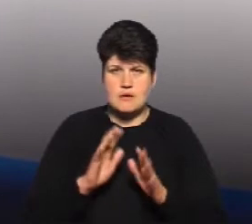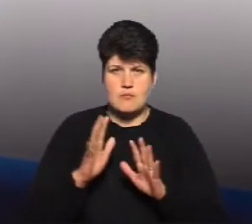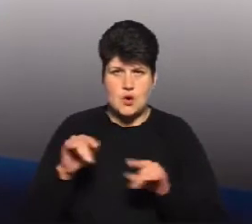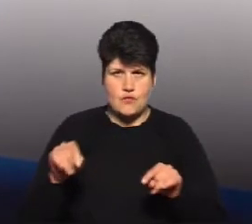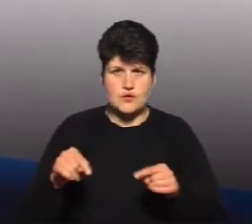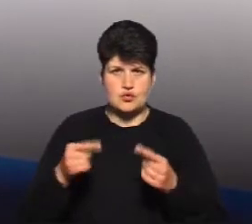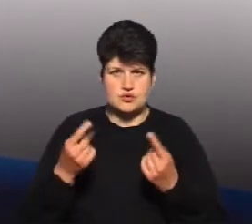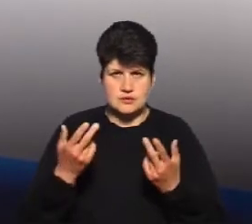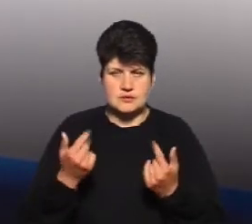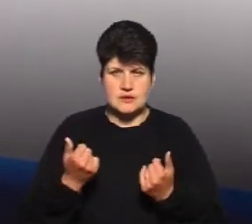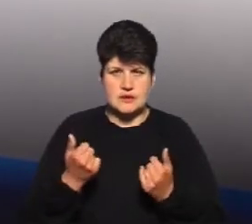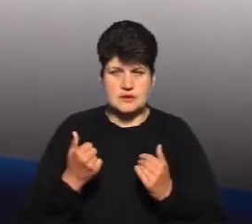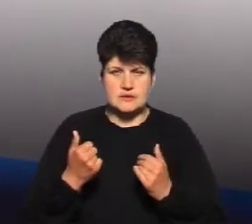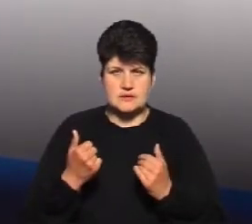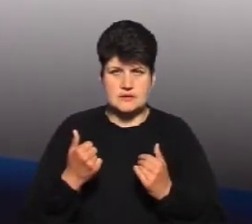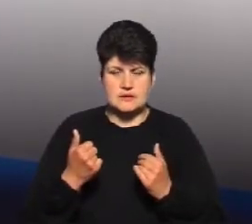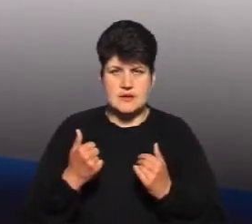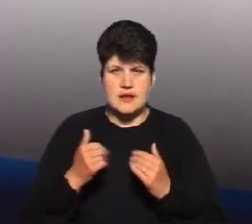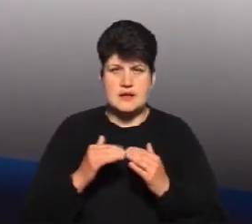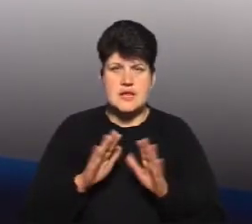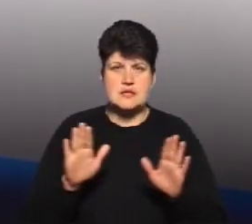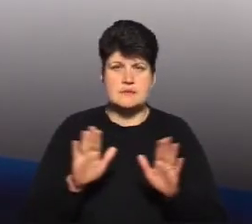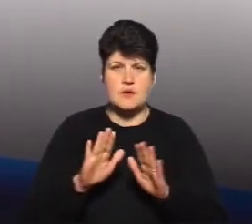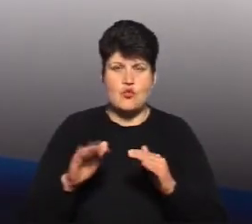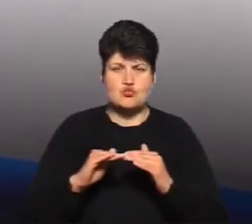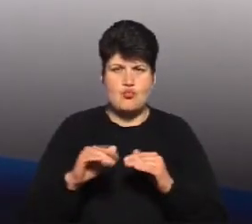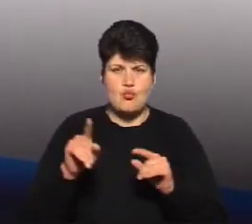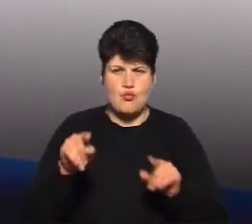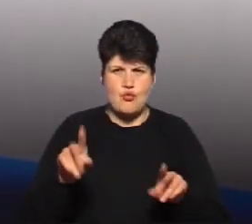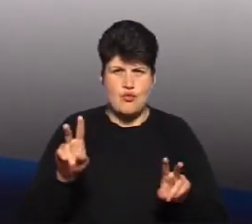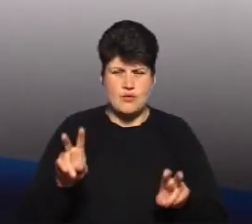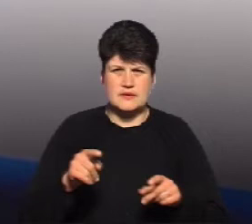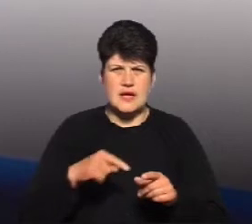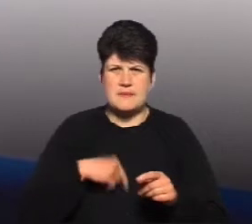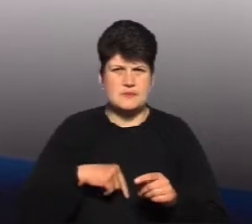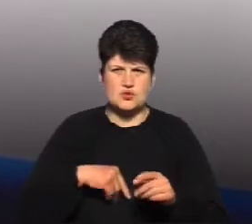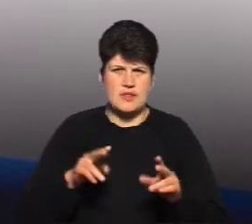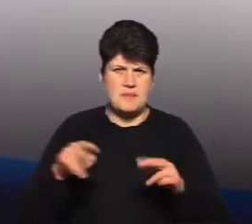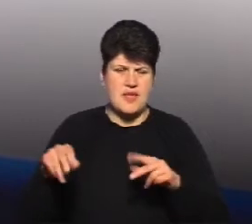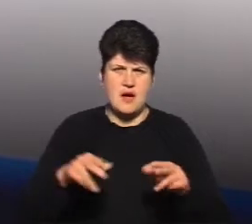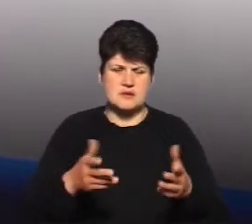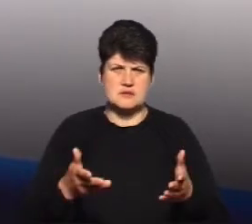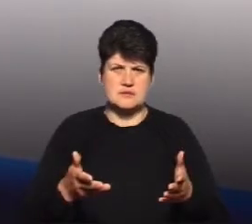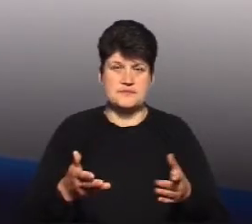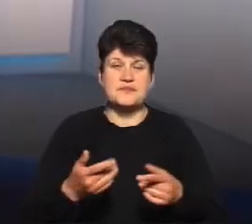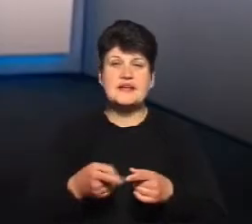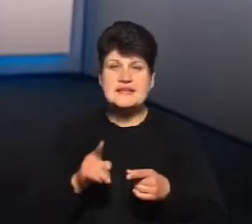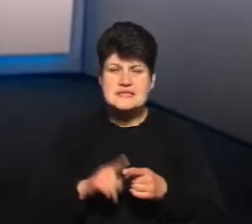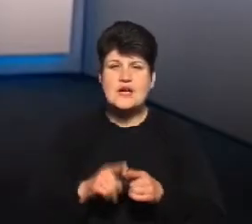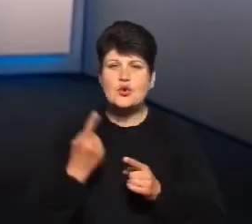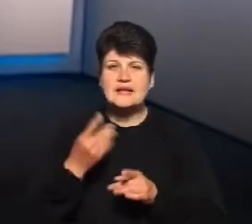так? В співочому цьому полі. Там якісь, взагалі, то не психологія, а танці. То поясніть, так, що це відбувається. Так, це один із таких